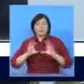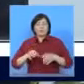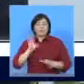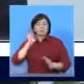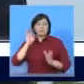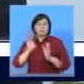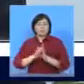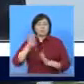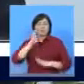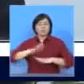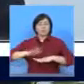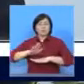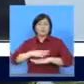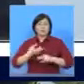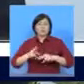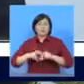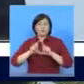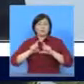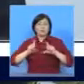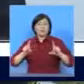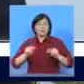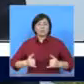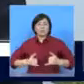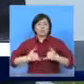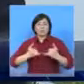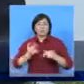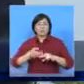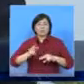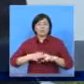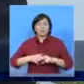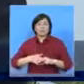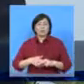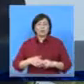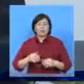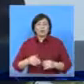государства. Ну, такое здание для чего? Для того, чтобы улучшить,